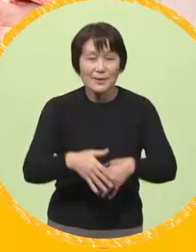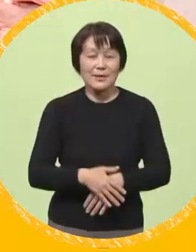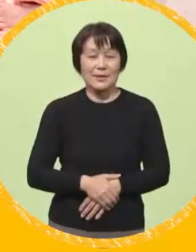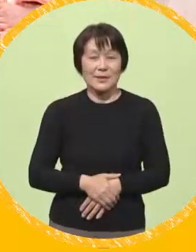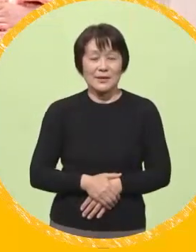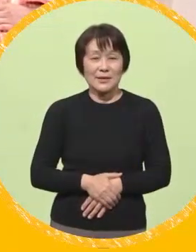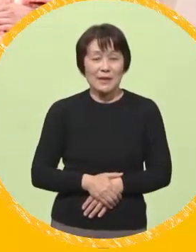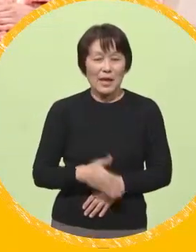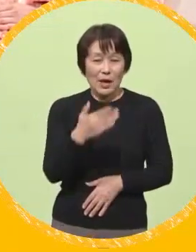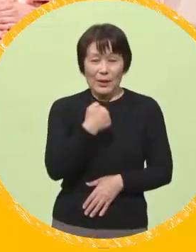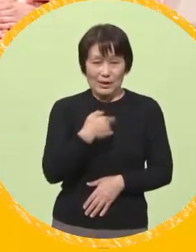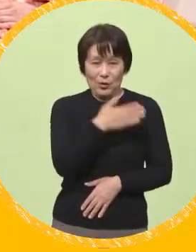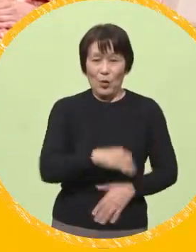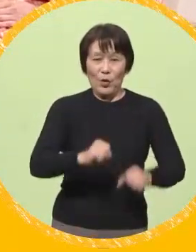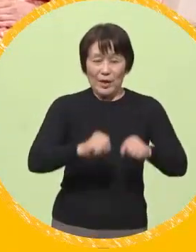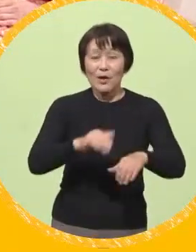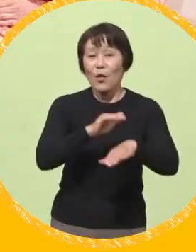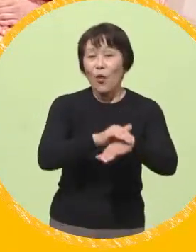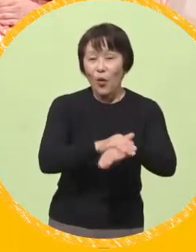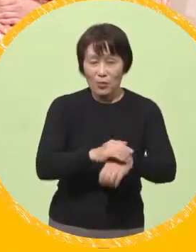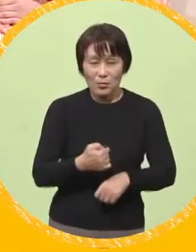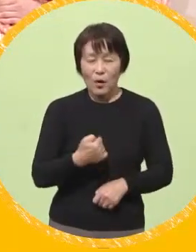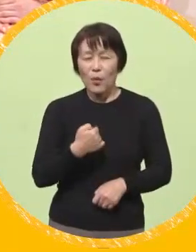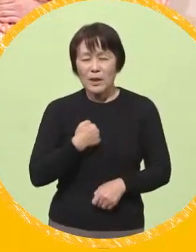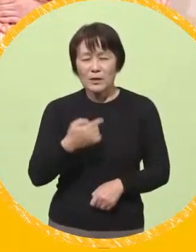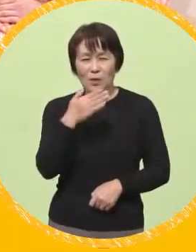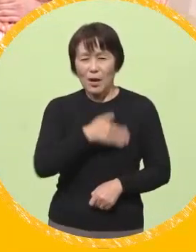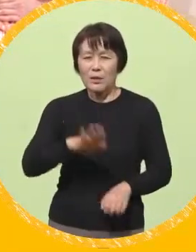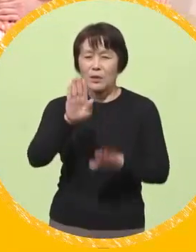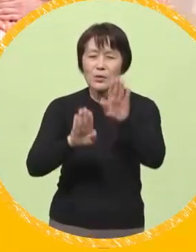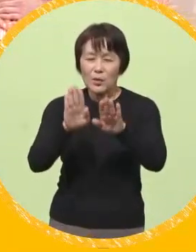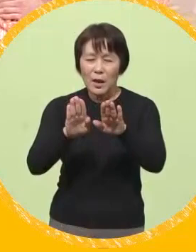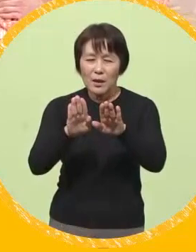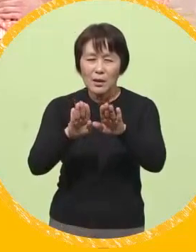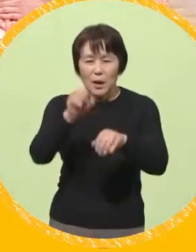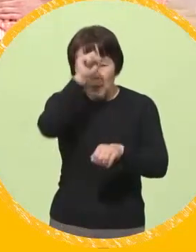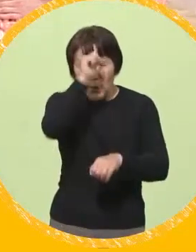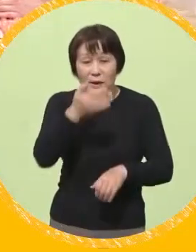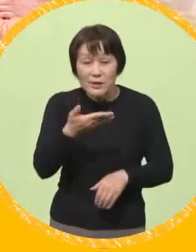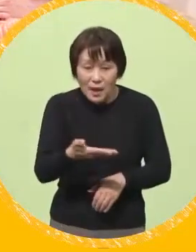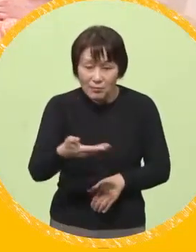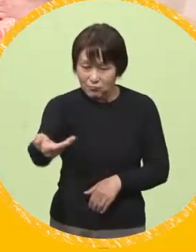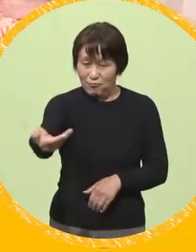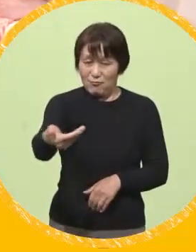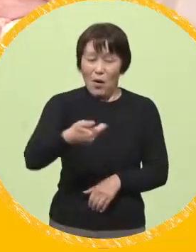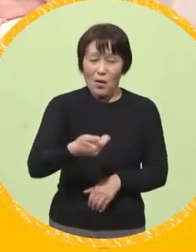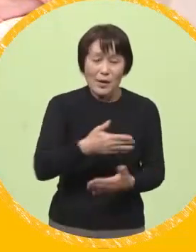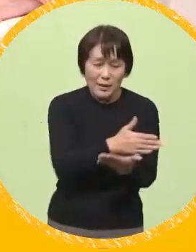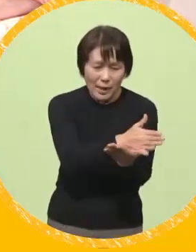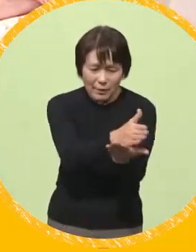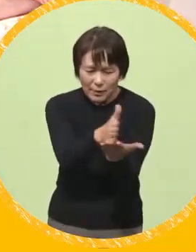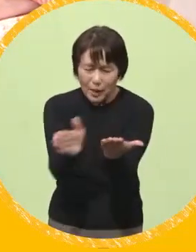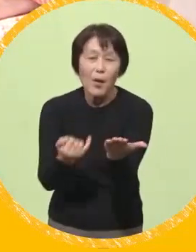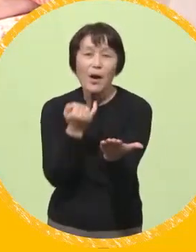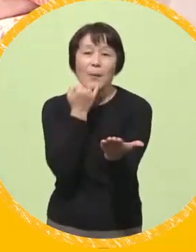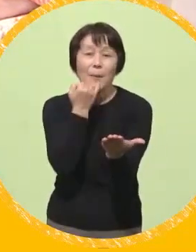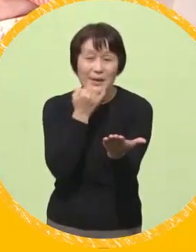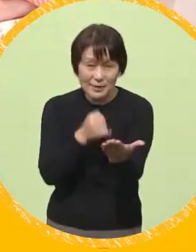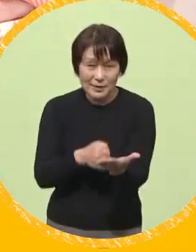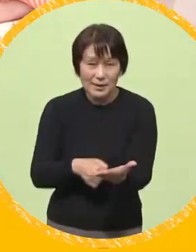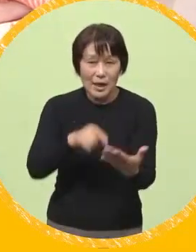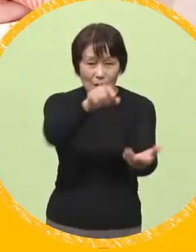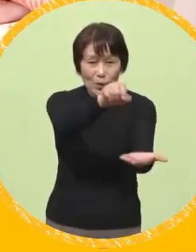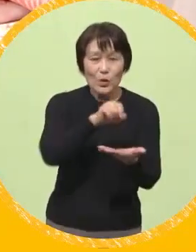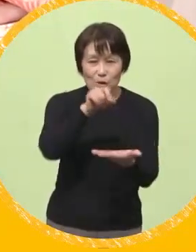はい、まあ、こんな健康法やってますとかね、私今こんな状態なんですけどこれって未病なんですか、うん、みたいな、本当にどんなことでも結構ですので、うん、どしどし送